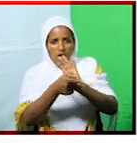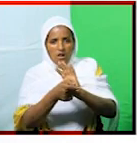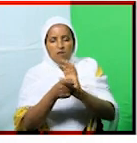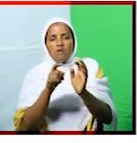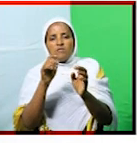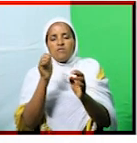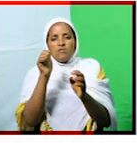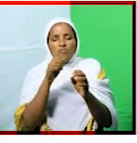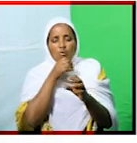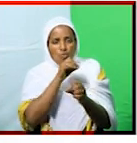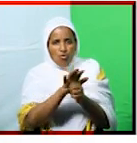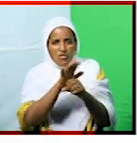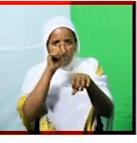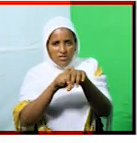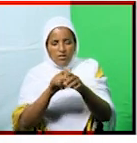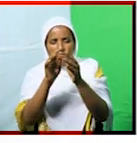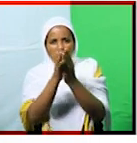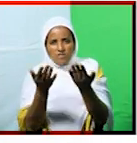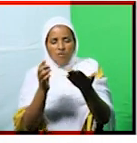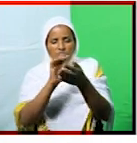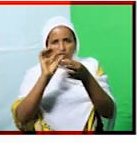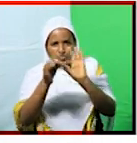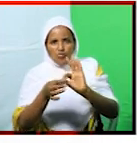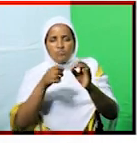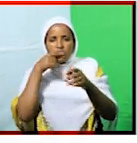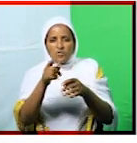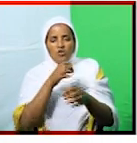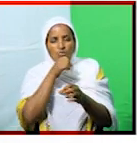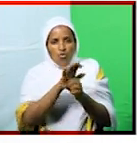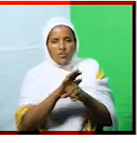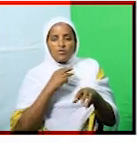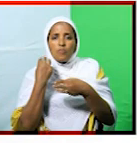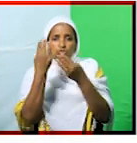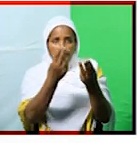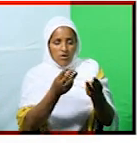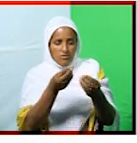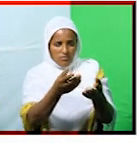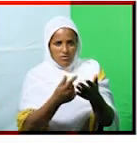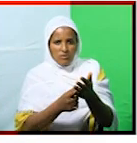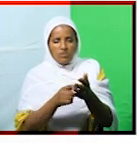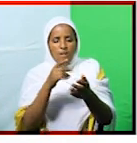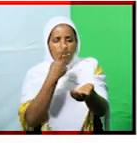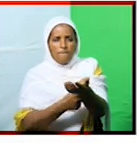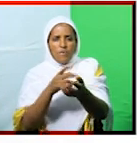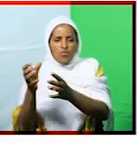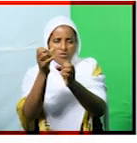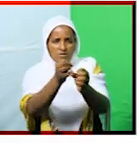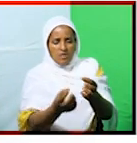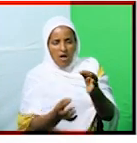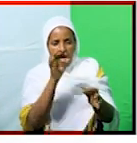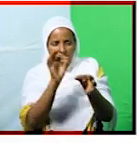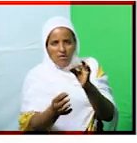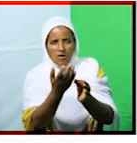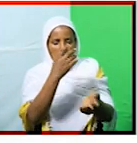መስዋዕት መስሎ ተናግሯል። የቅዱሳን መጻሕፍት ምስጢር የቅዱሳን ለምን የኦሪት መስዋዕት ለእግዚአብሔር የሚሰዋው በጉ እንዳለ ወስደህ አታቃጥለው